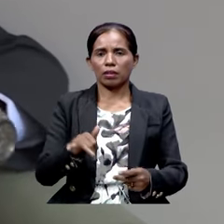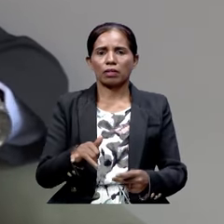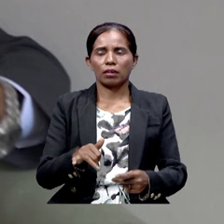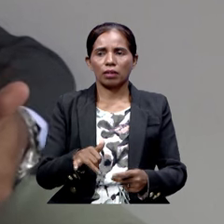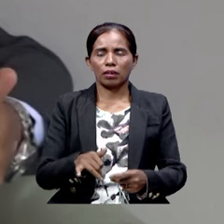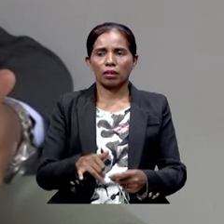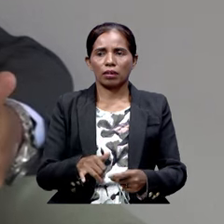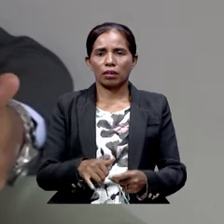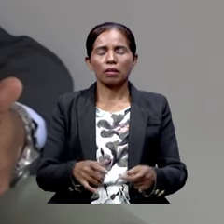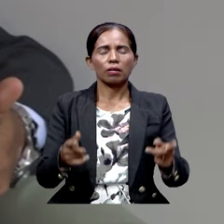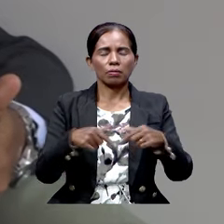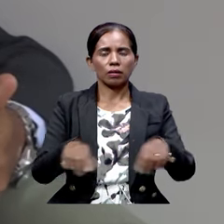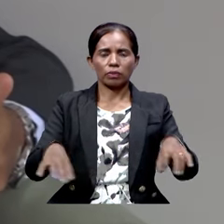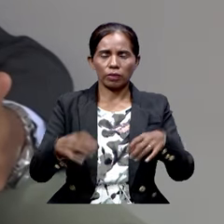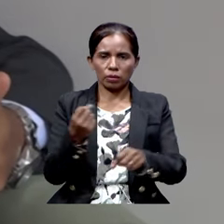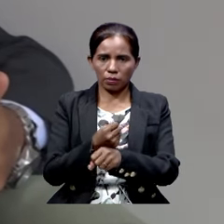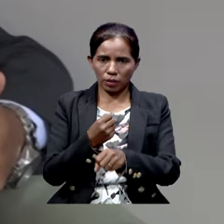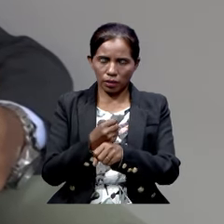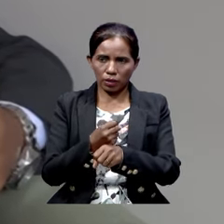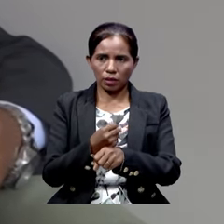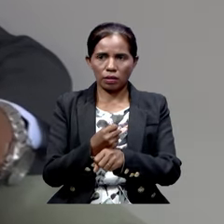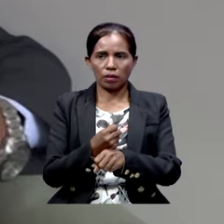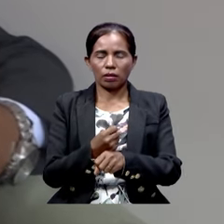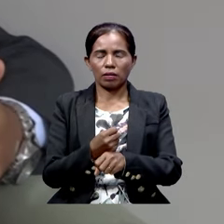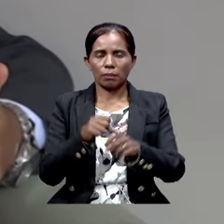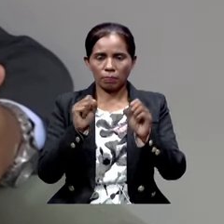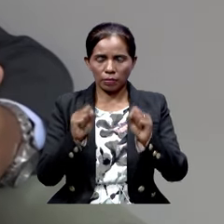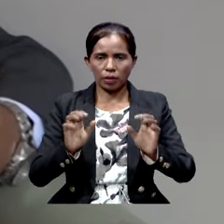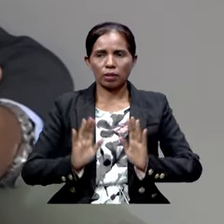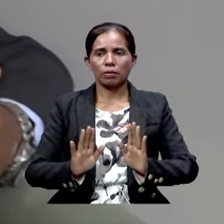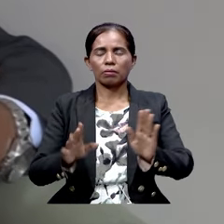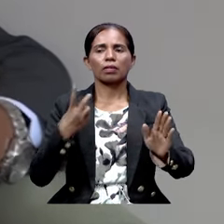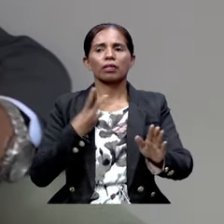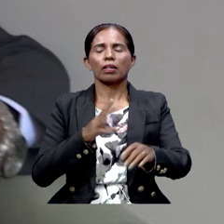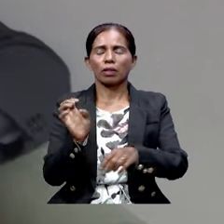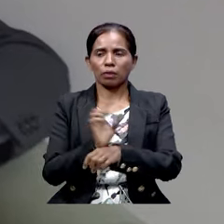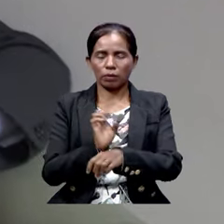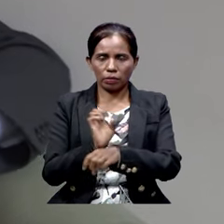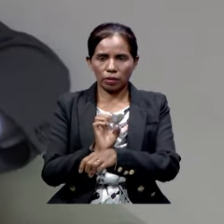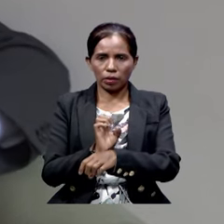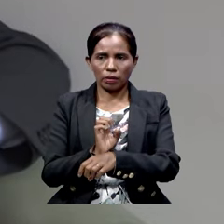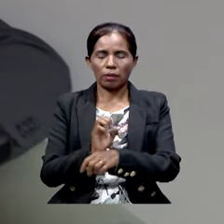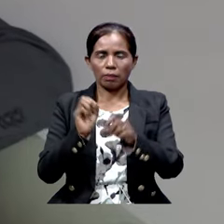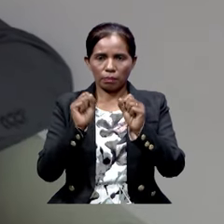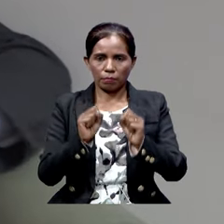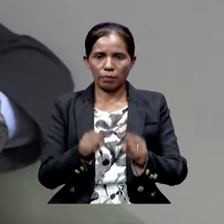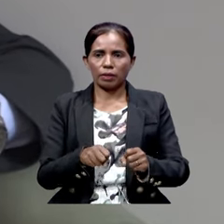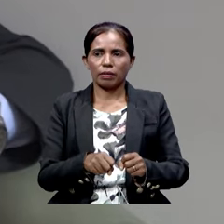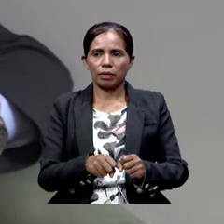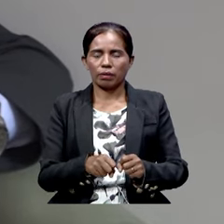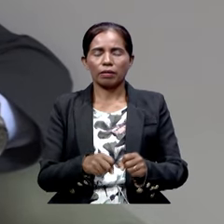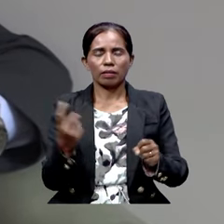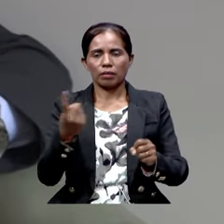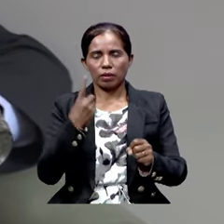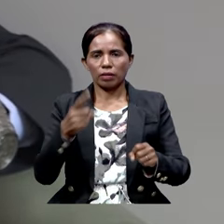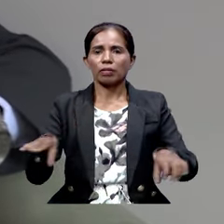que mais ativo para bele dudu itu nia ekonomia dene bele metin lutan